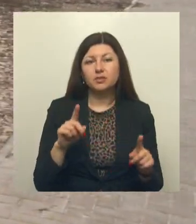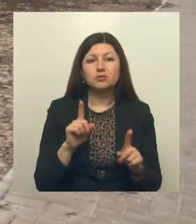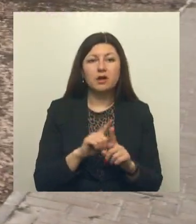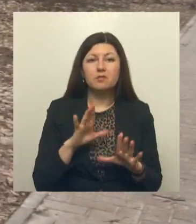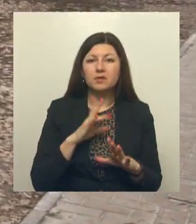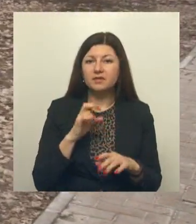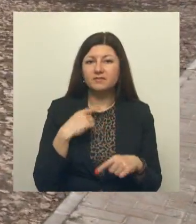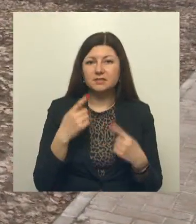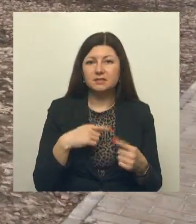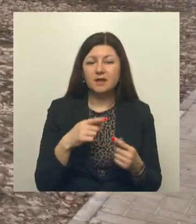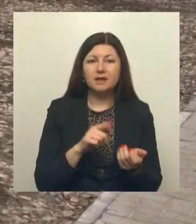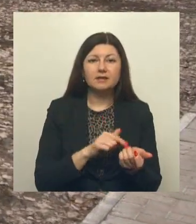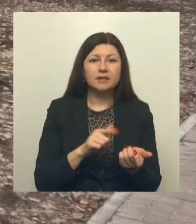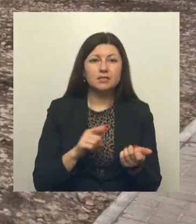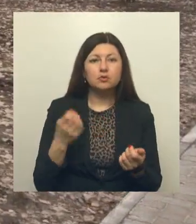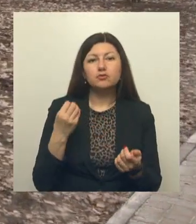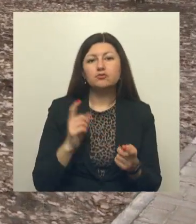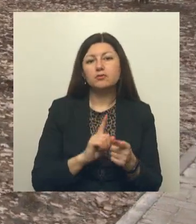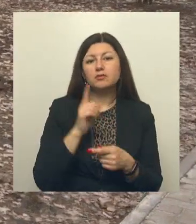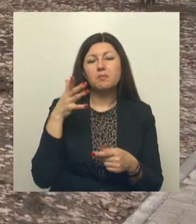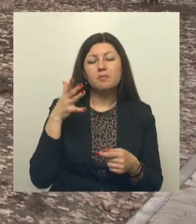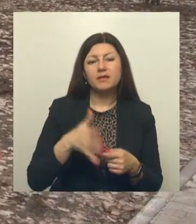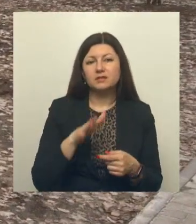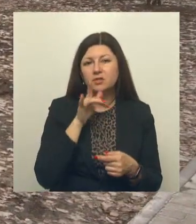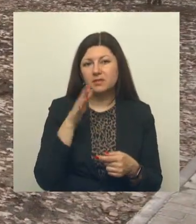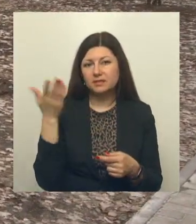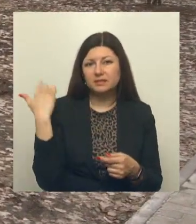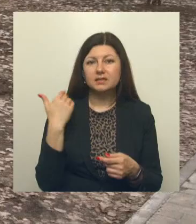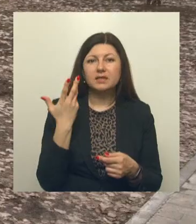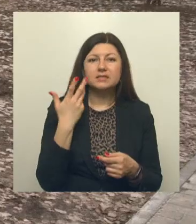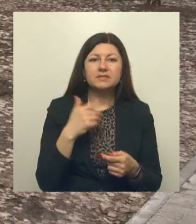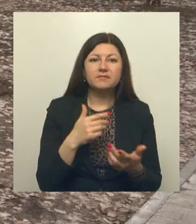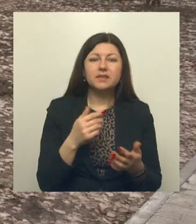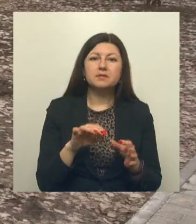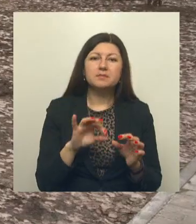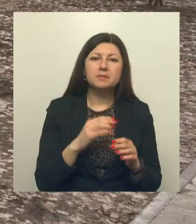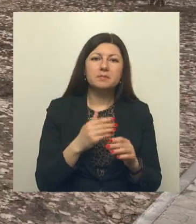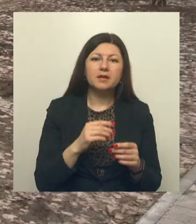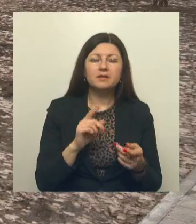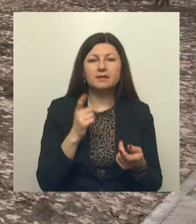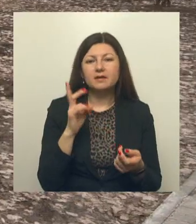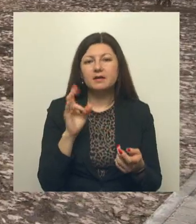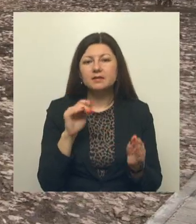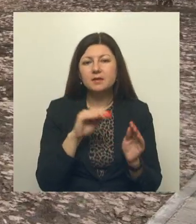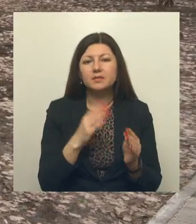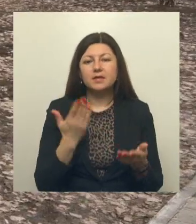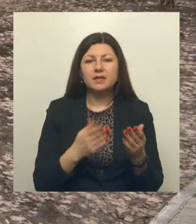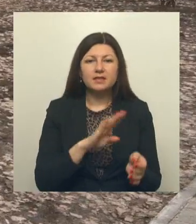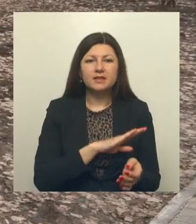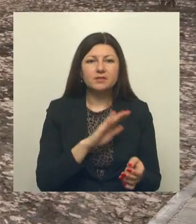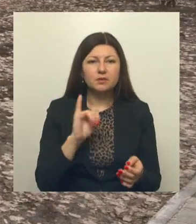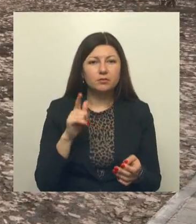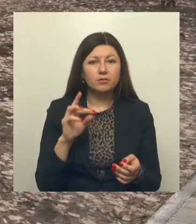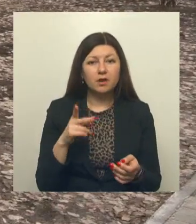из существующих версий, красить ногти начали еще 5000 лет назад. Цветом тогда придавали с помощью хны или древесного угля. А во